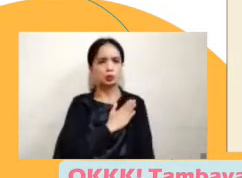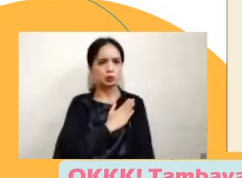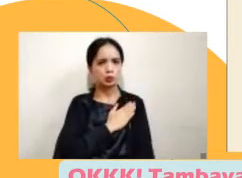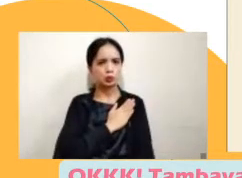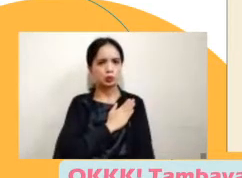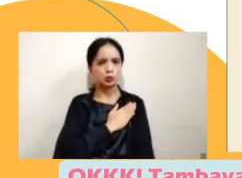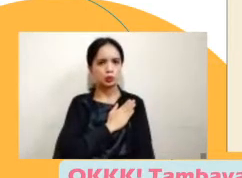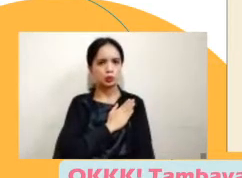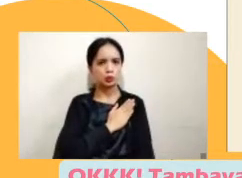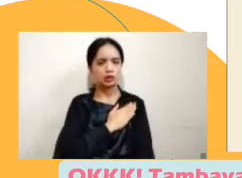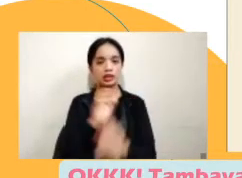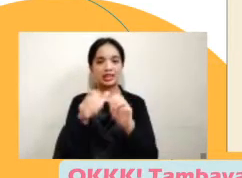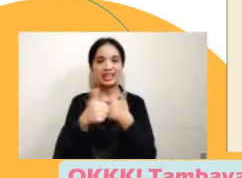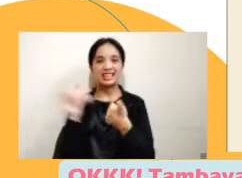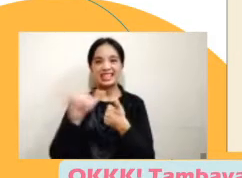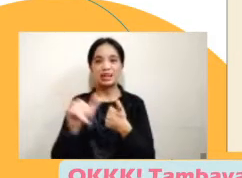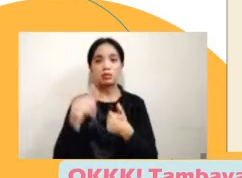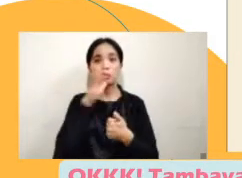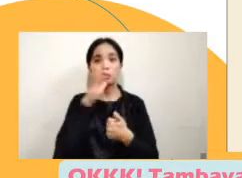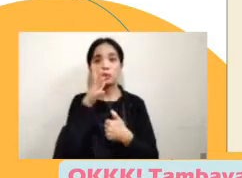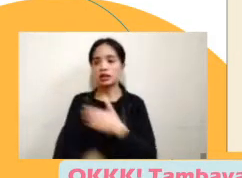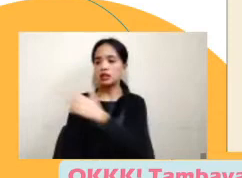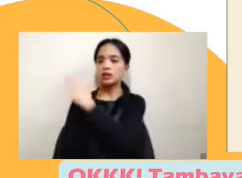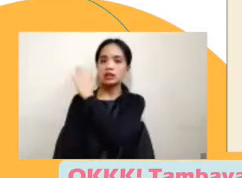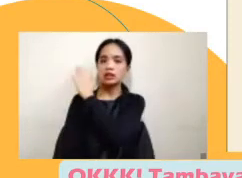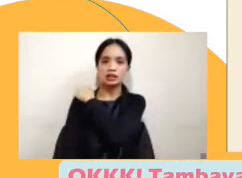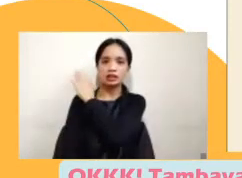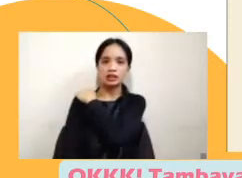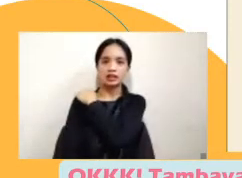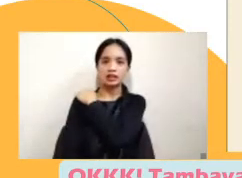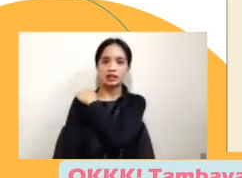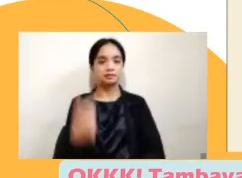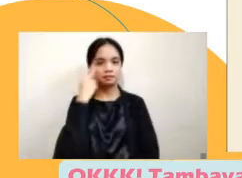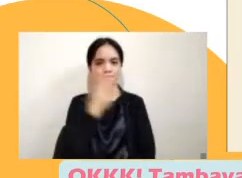kayo tapikin ng inyong nanay pag natutulog, no? Parang ganito.